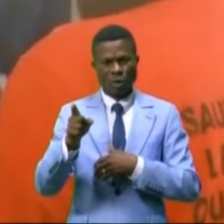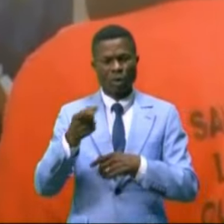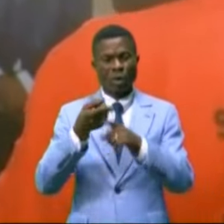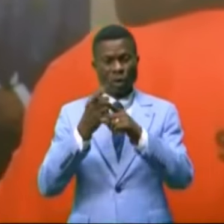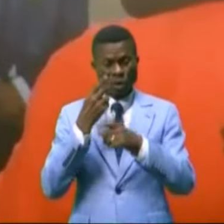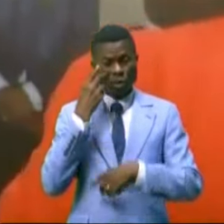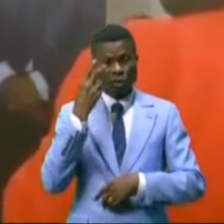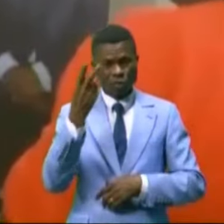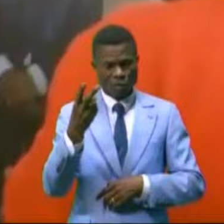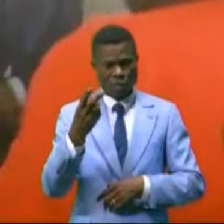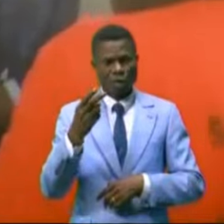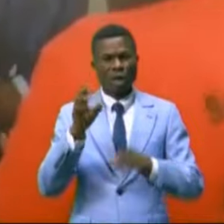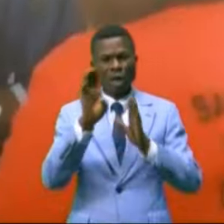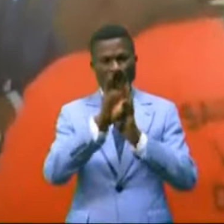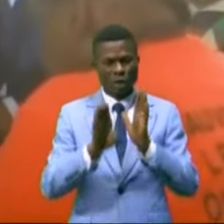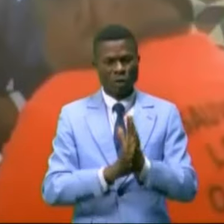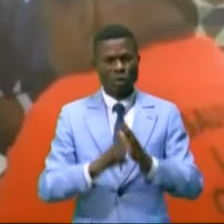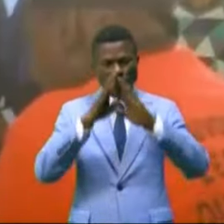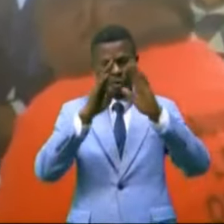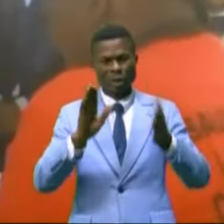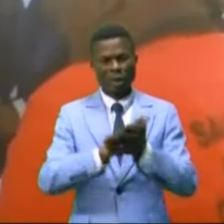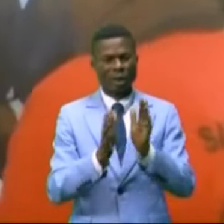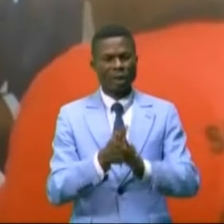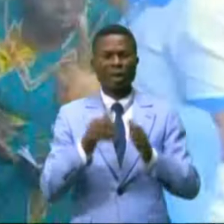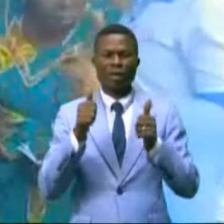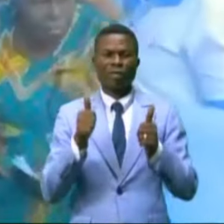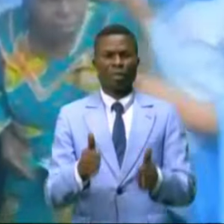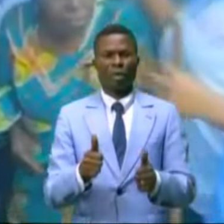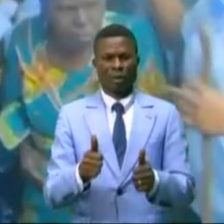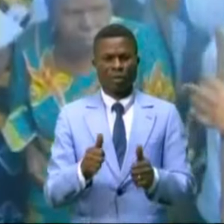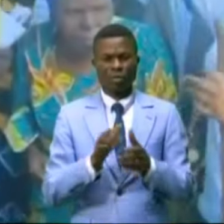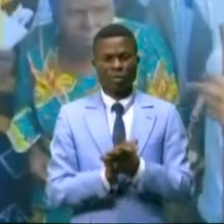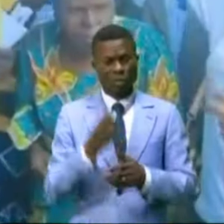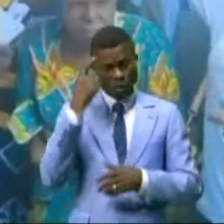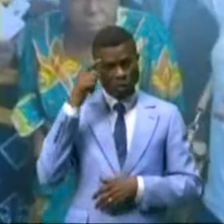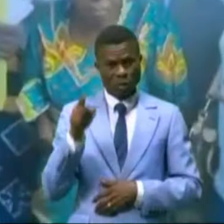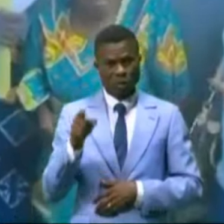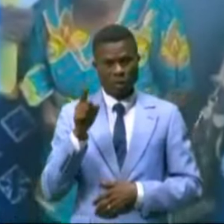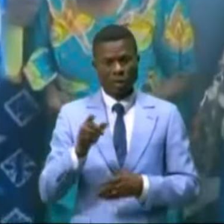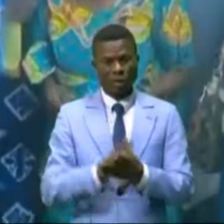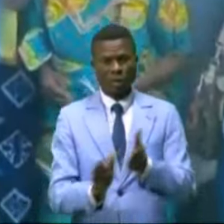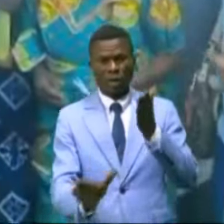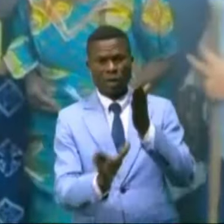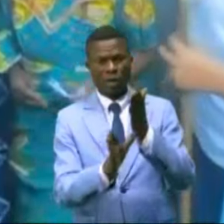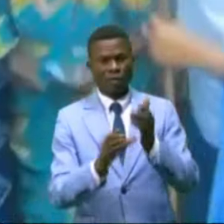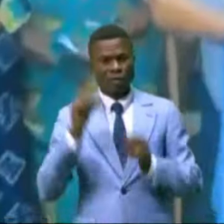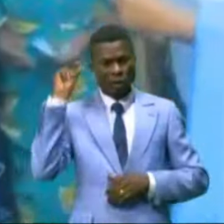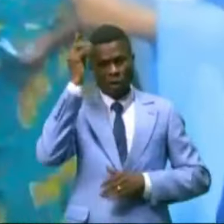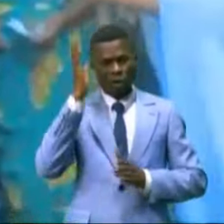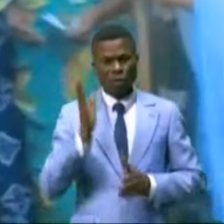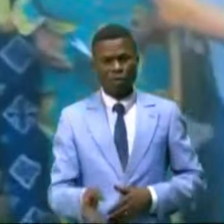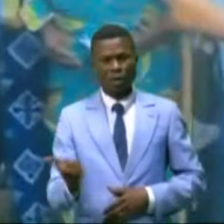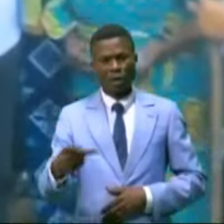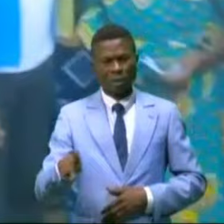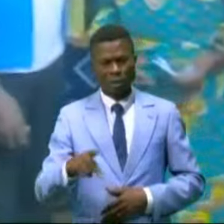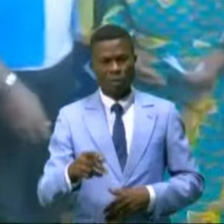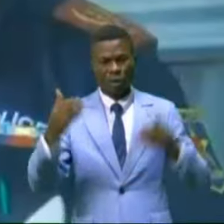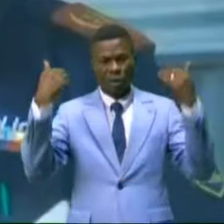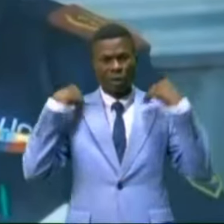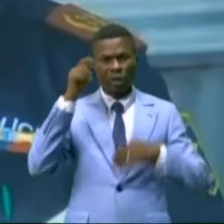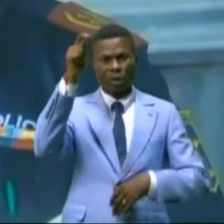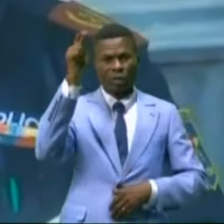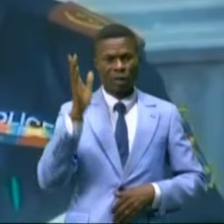de voir leurs conditions et CADR de vie être amélioré pour sa part le vice-gouverneur de province le commissaire du